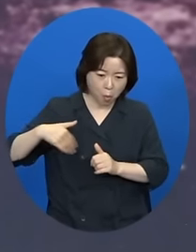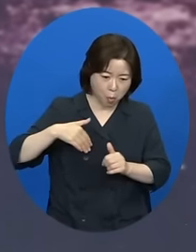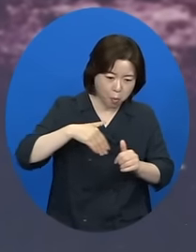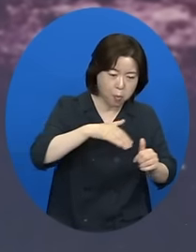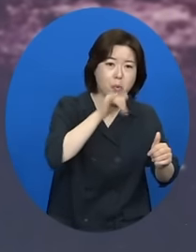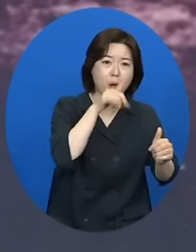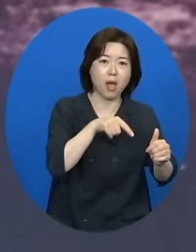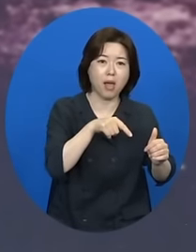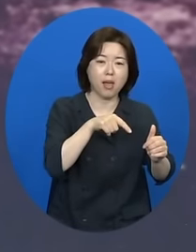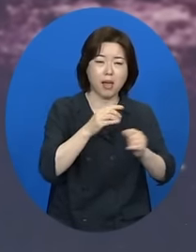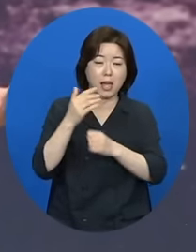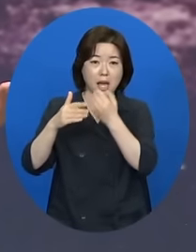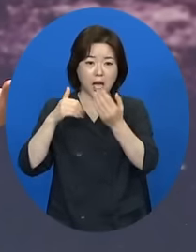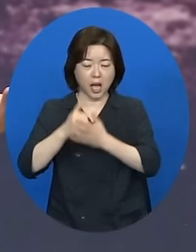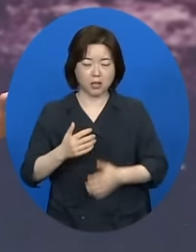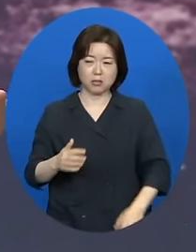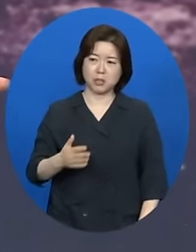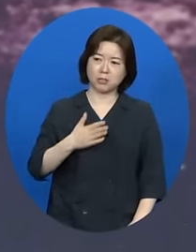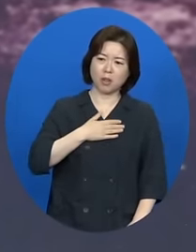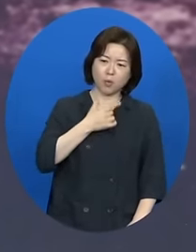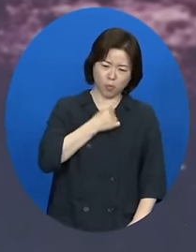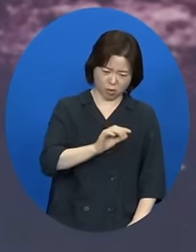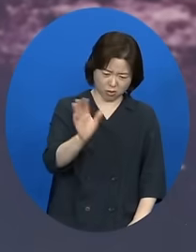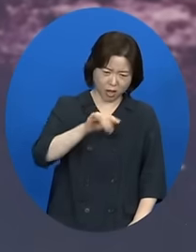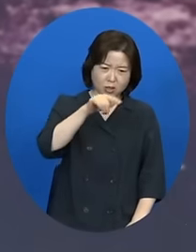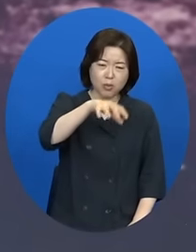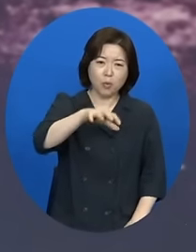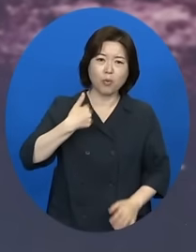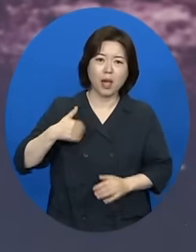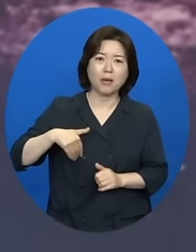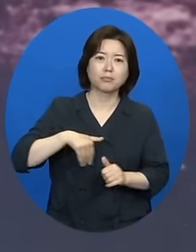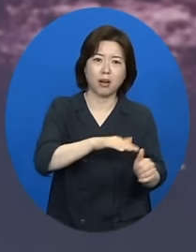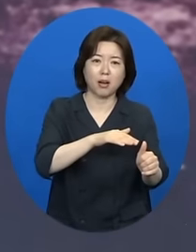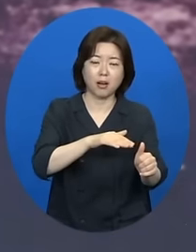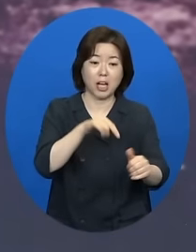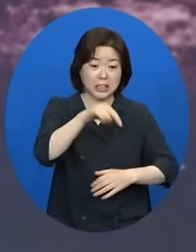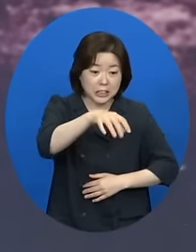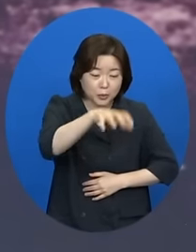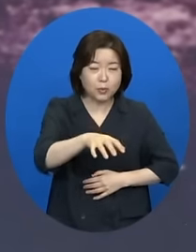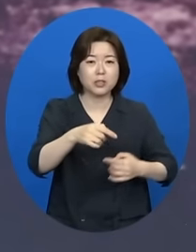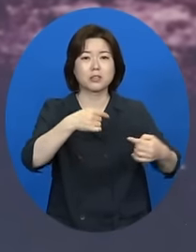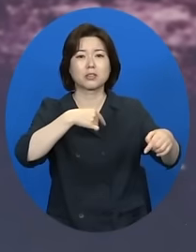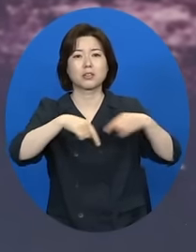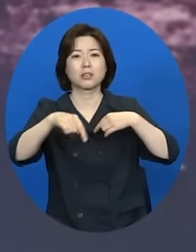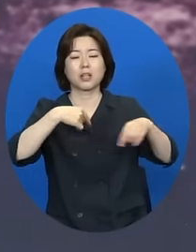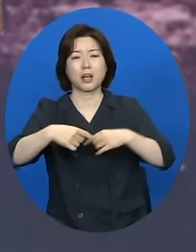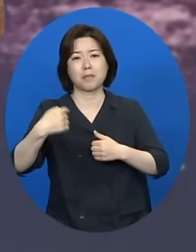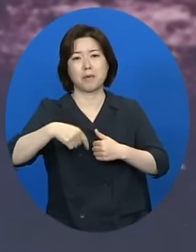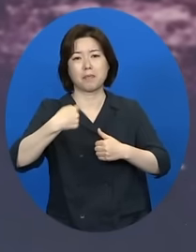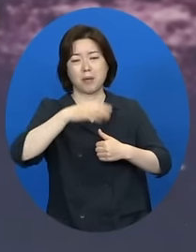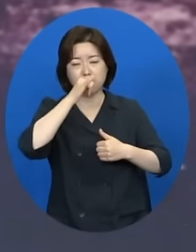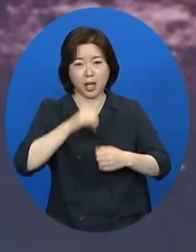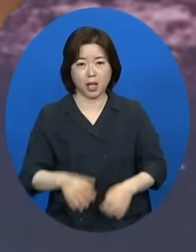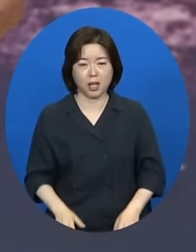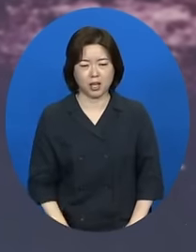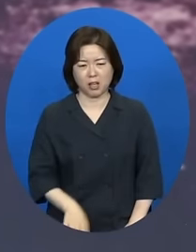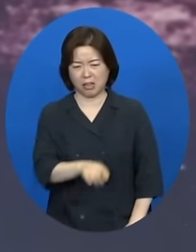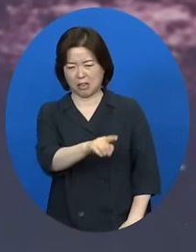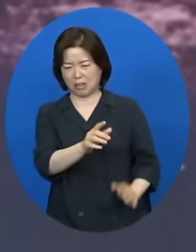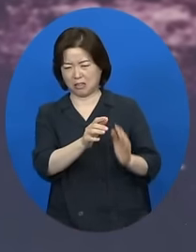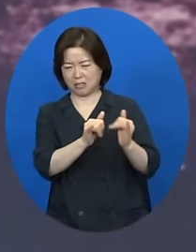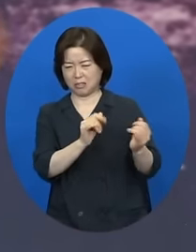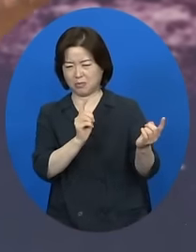우리가 원치 않는 곳으로 몰고 가셔서 거기에서 우리를 다루신다는 거예요. 사람, 내가 정말 만나고 싶지 않은